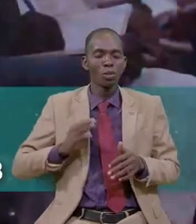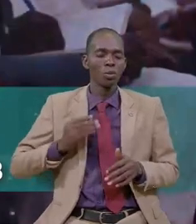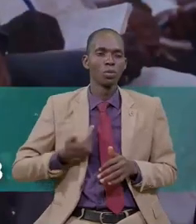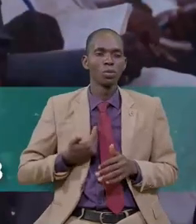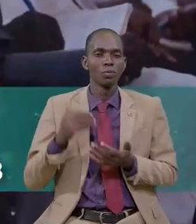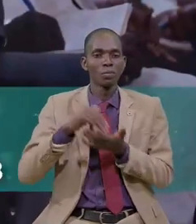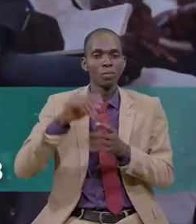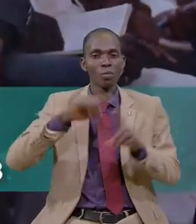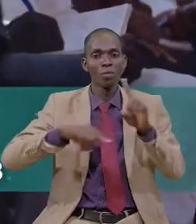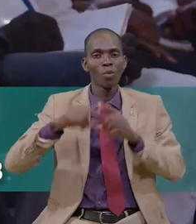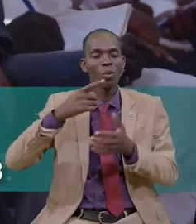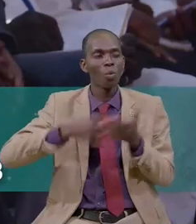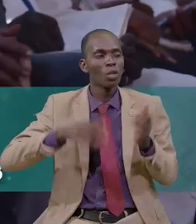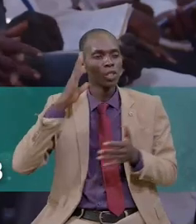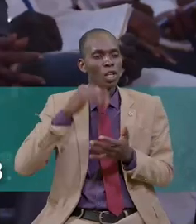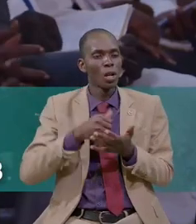personnelle.